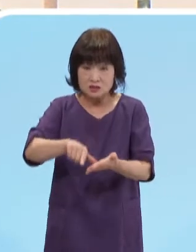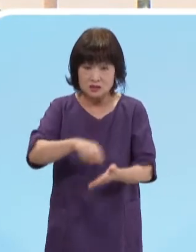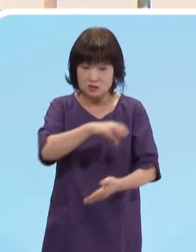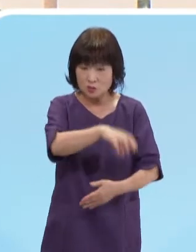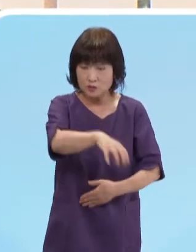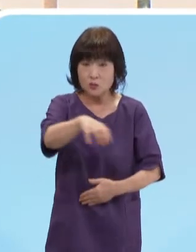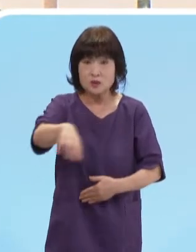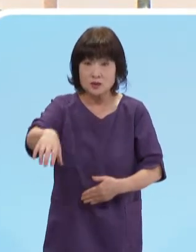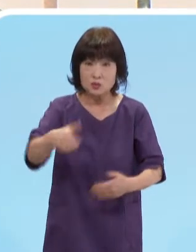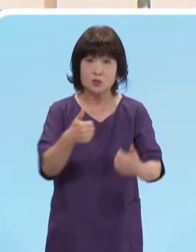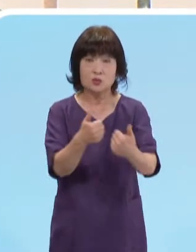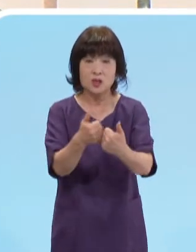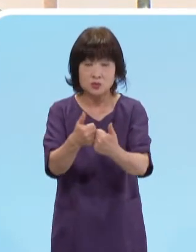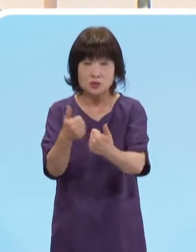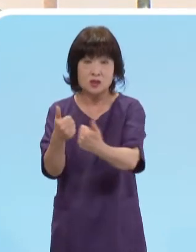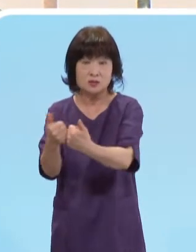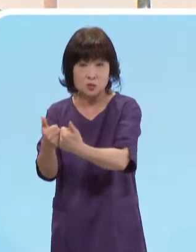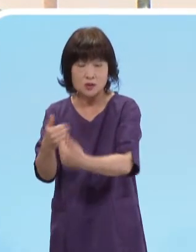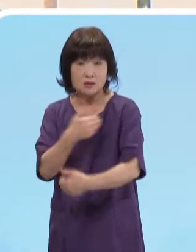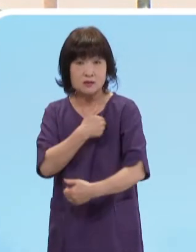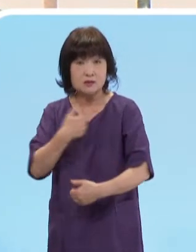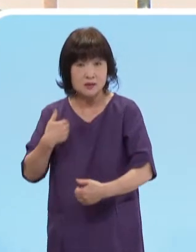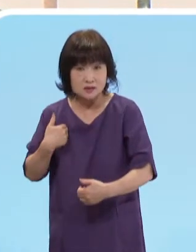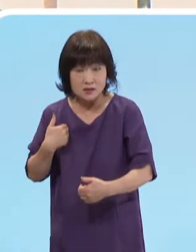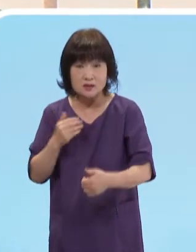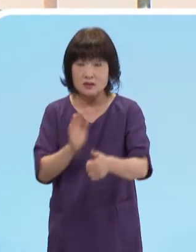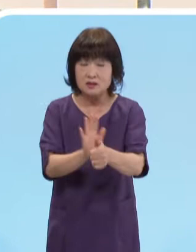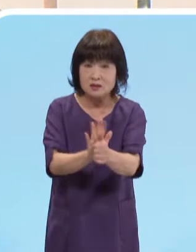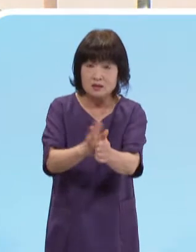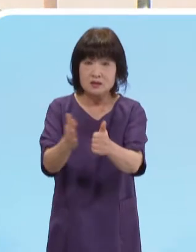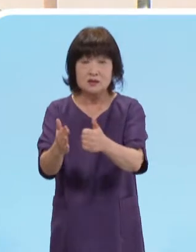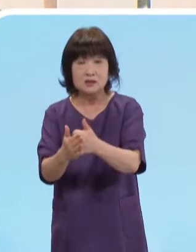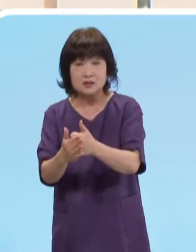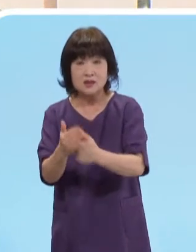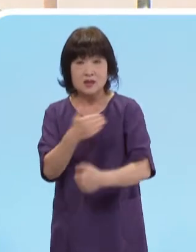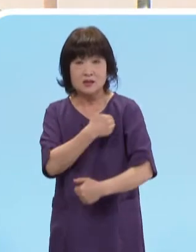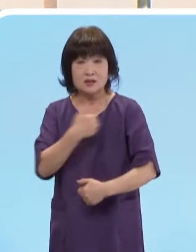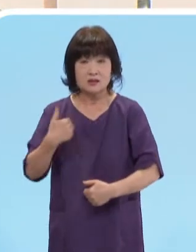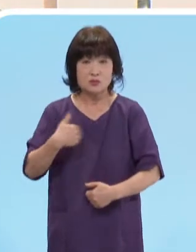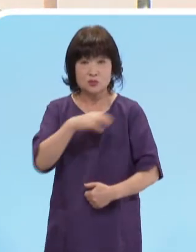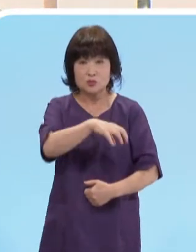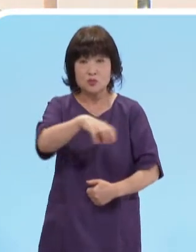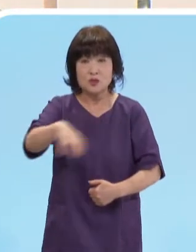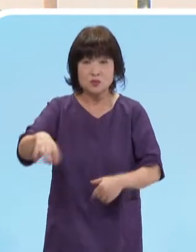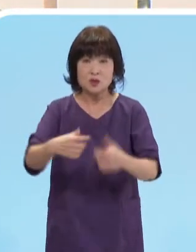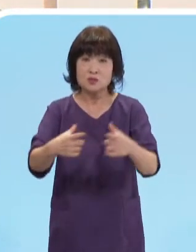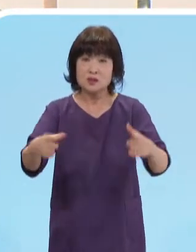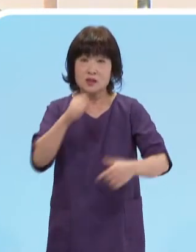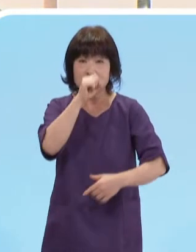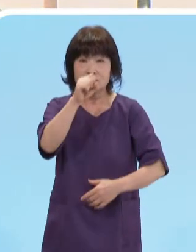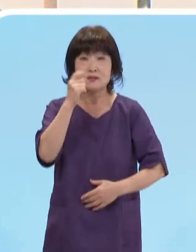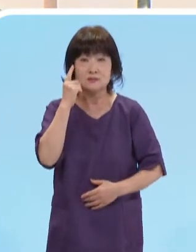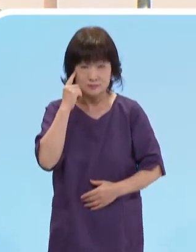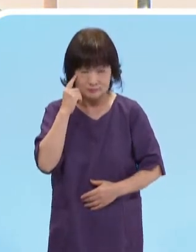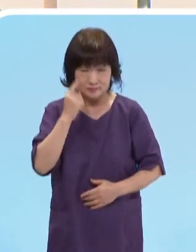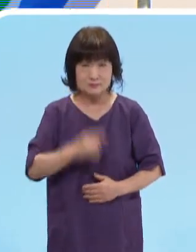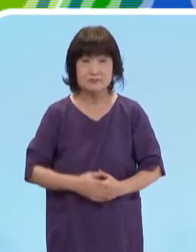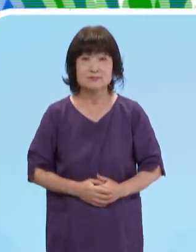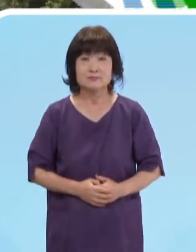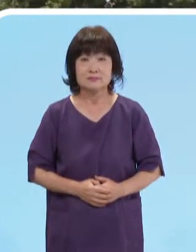に相談できたりとか、支え合えるような場所ができるといいなと感じています。